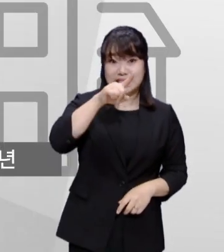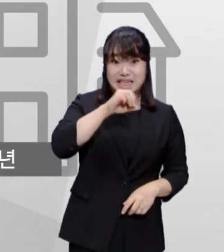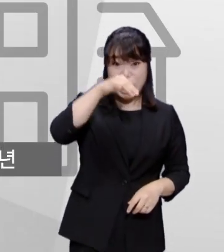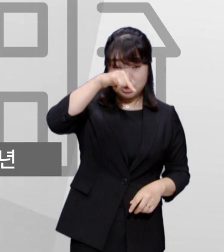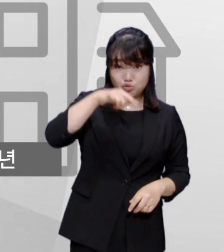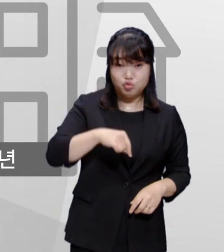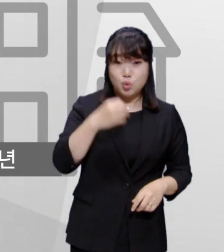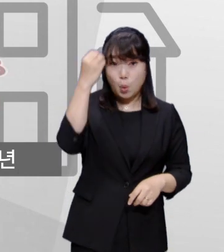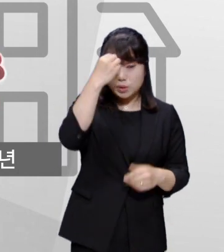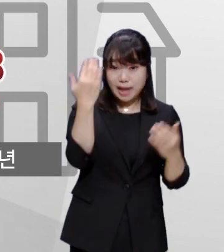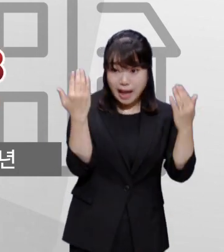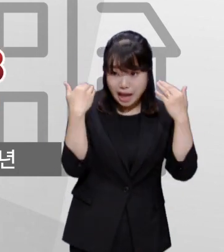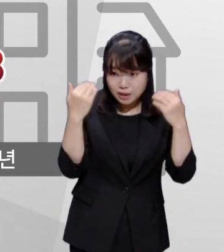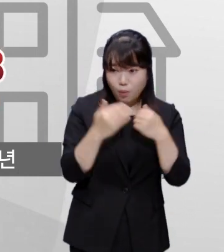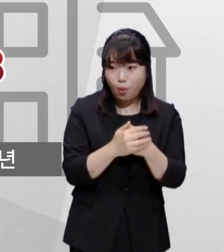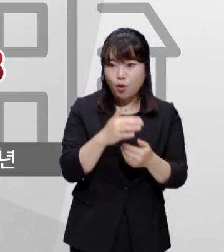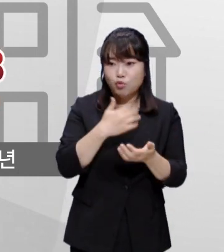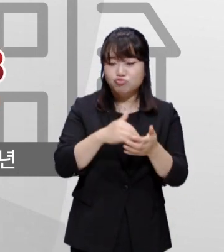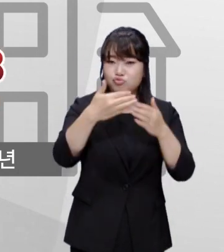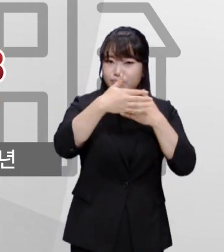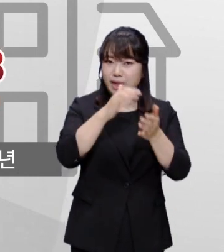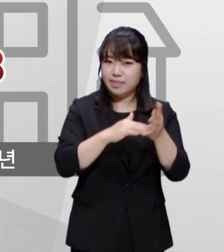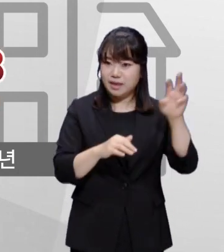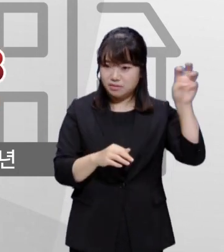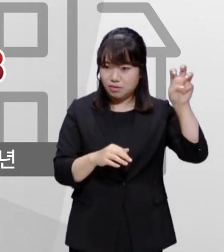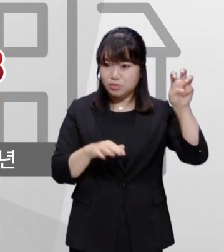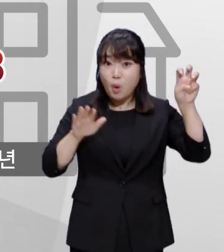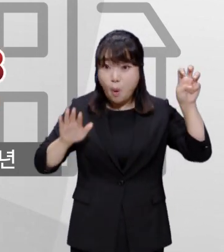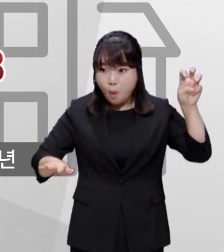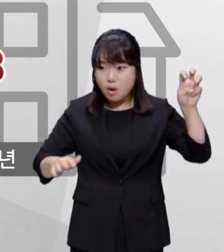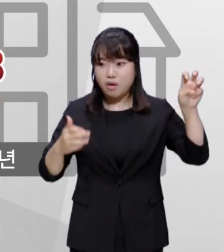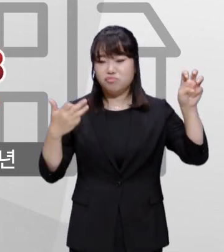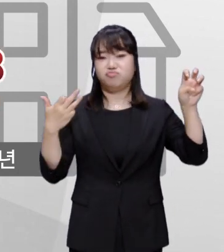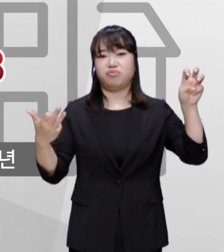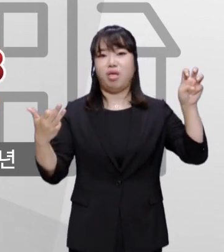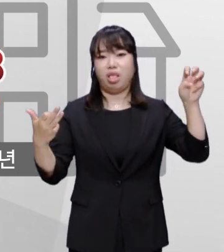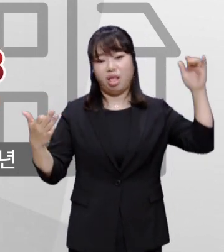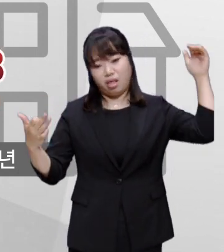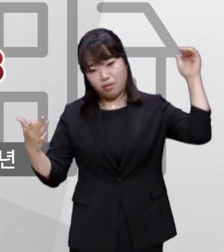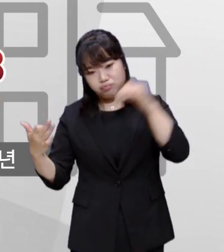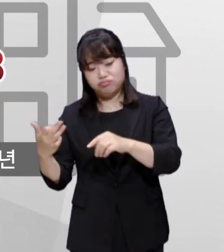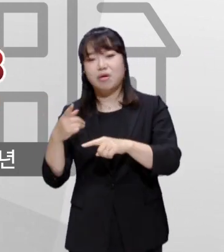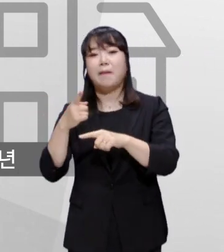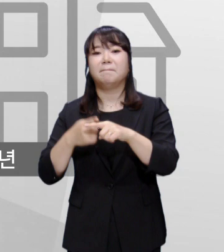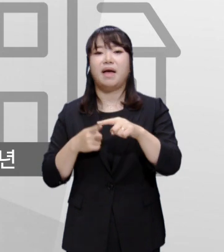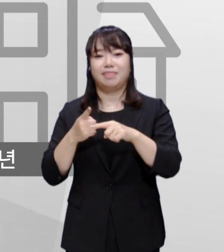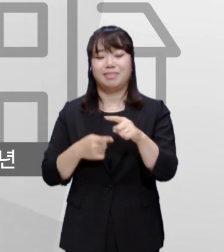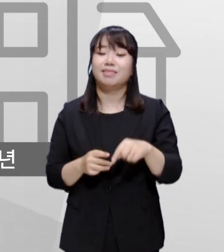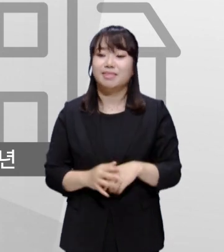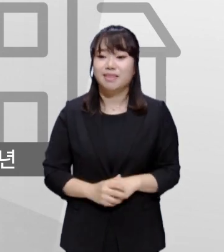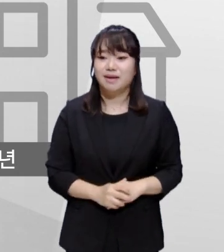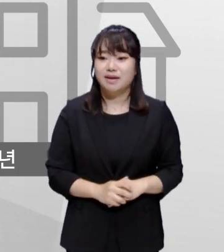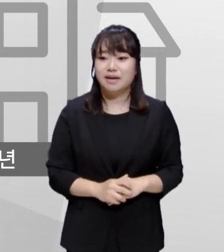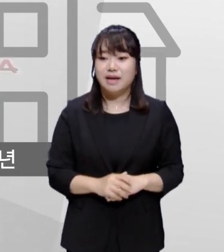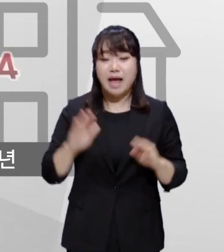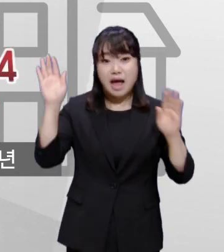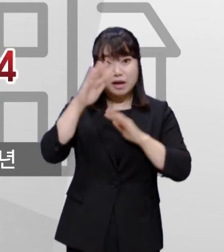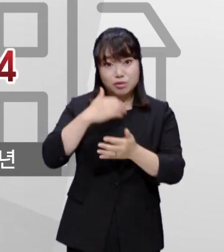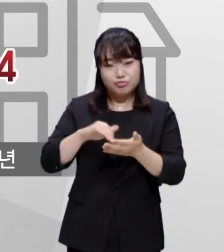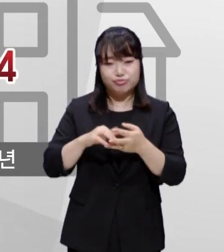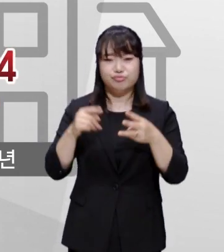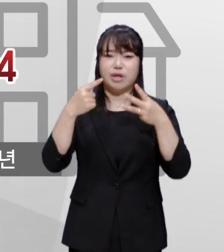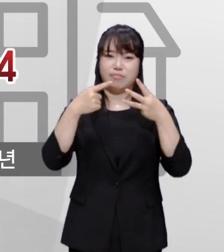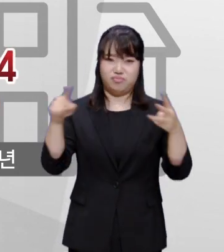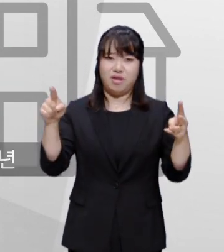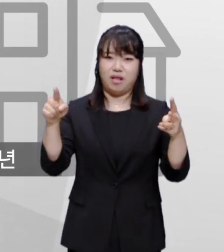장충고등학교 2001년 전체 학급수는 30개, 하지만 올해는 18개로 절반가량 줄었습니다. 학생 수는 3분의